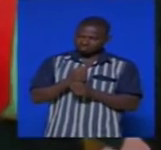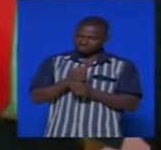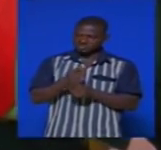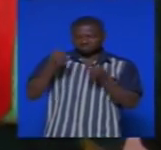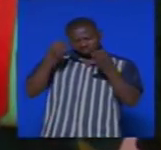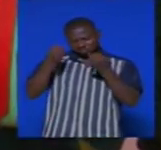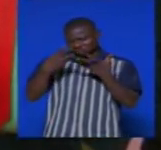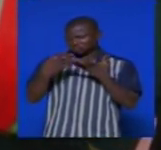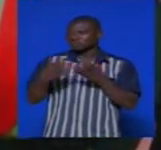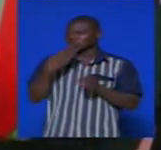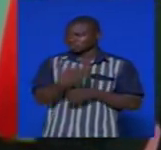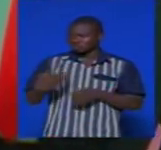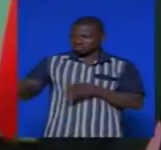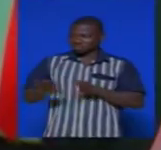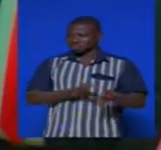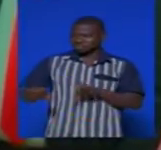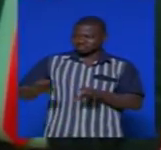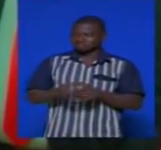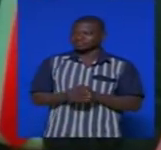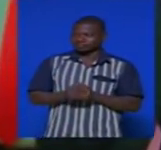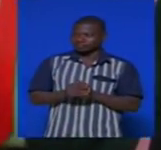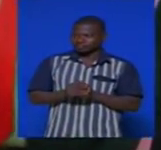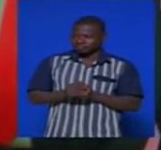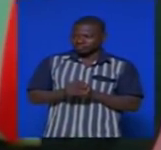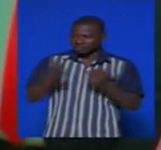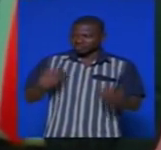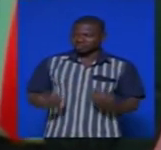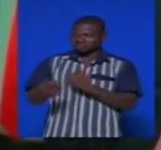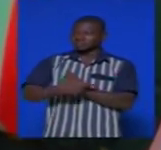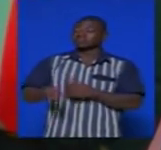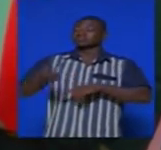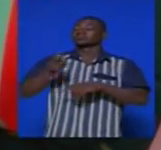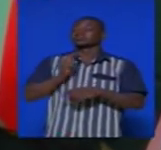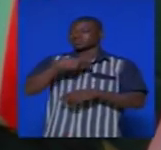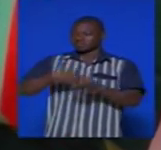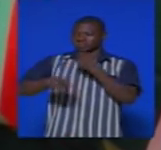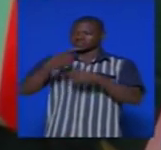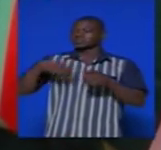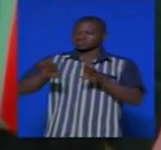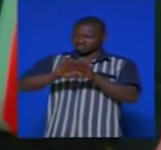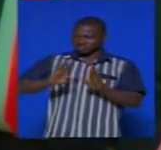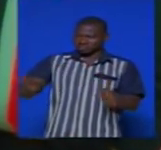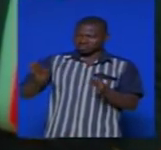œuvre. Aujourd'hui, nous venons donc de lancer